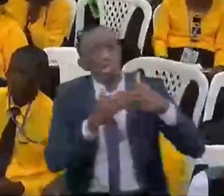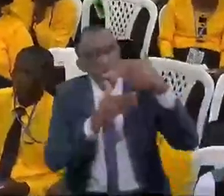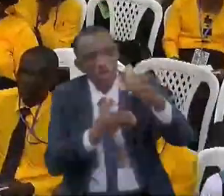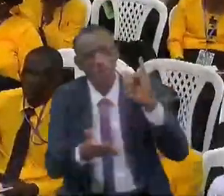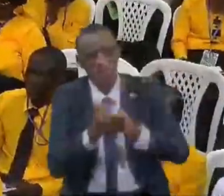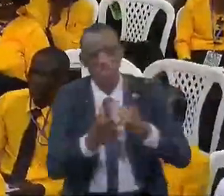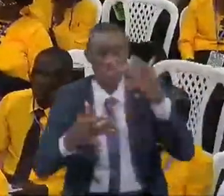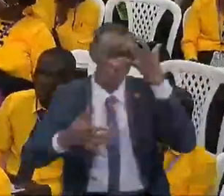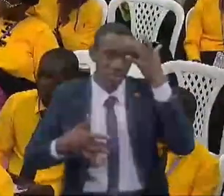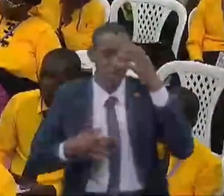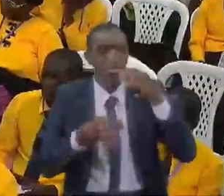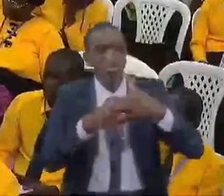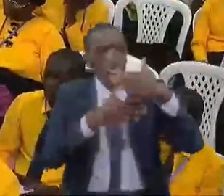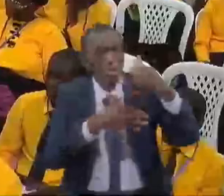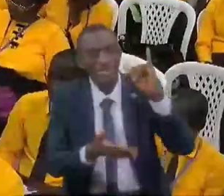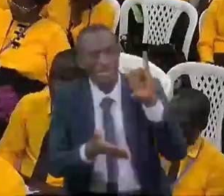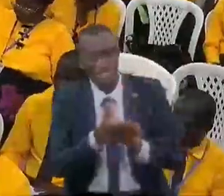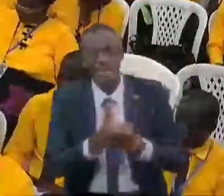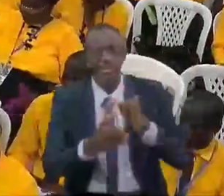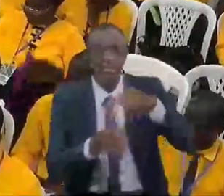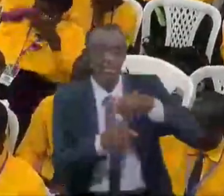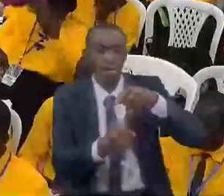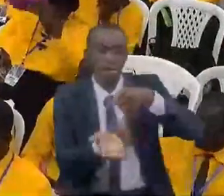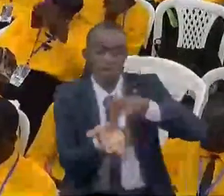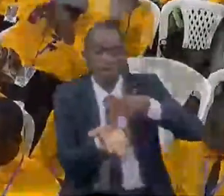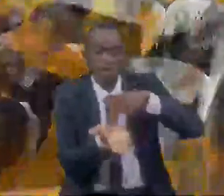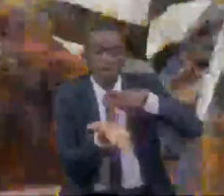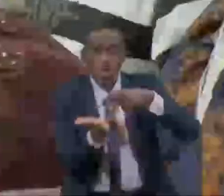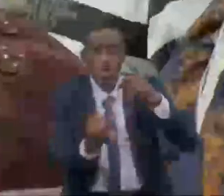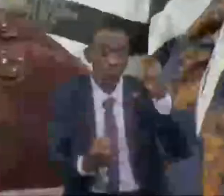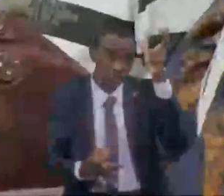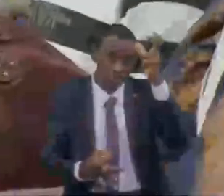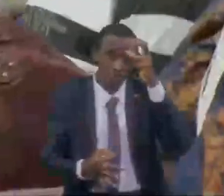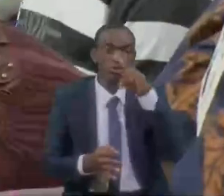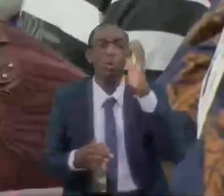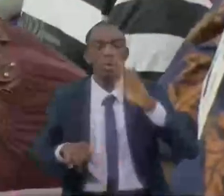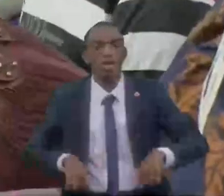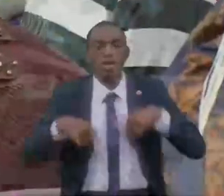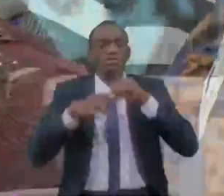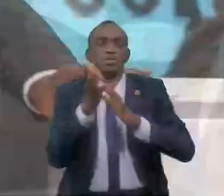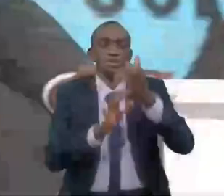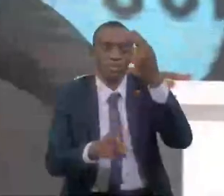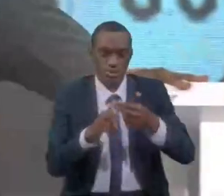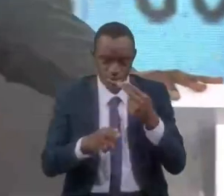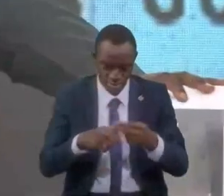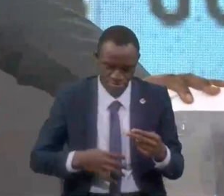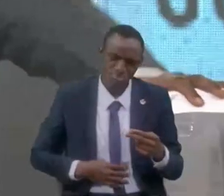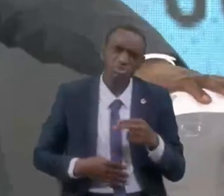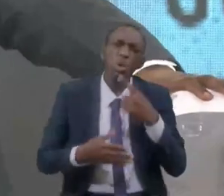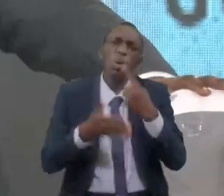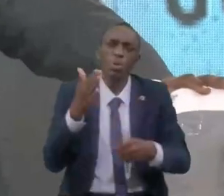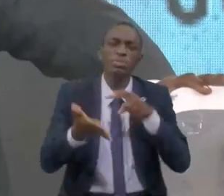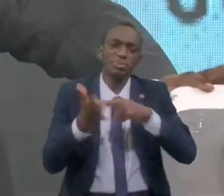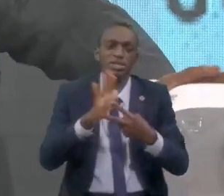poison, du vieux serpent, du diable, tu vivras au nom de Jésus. Ça veut dire